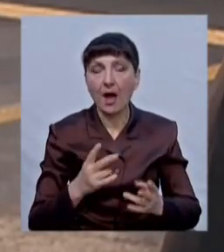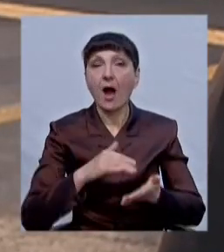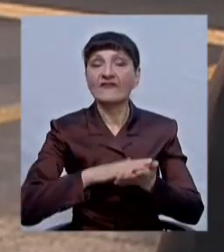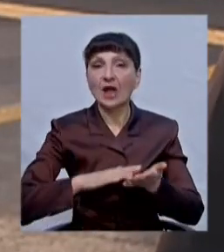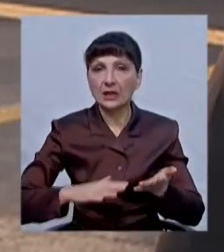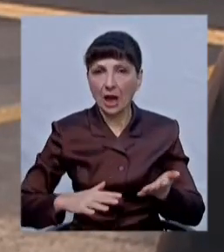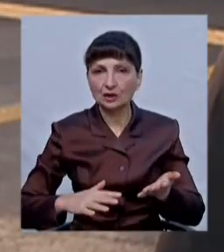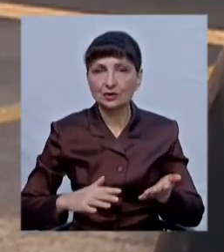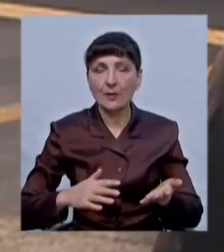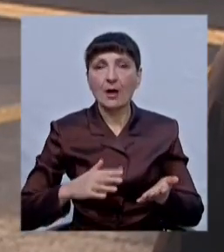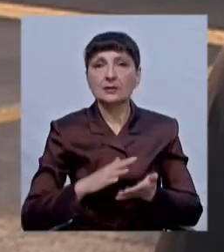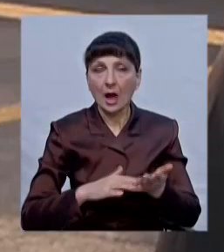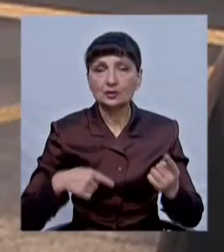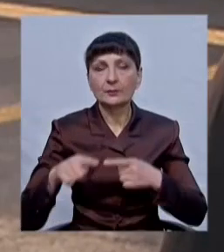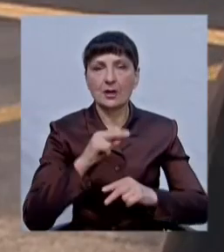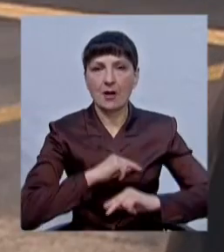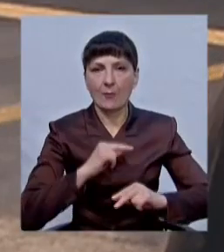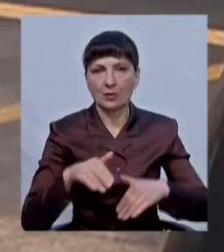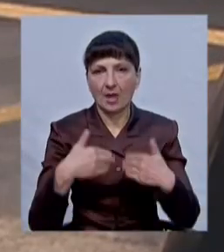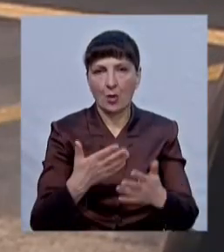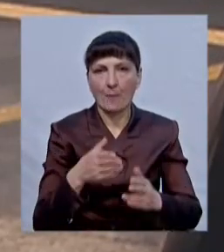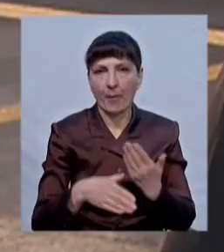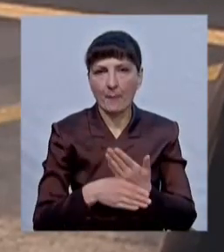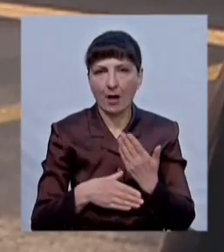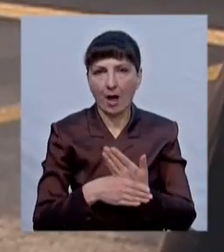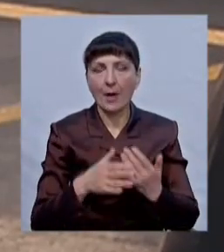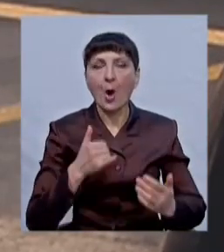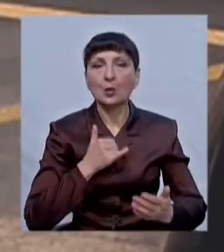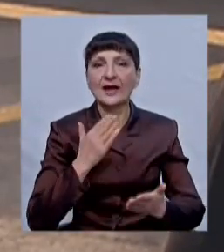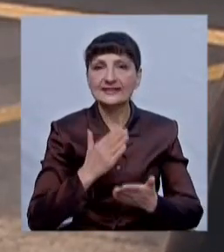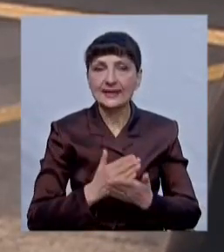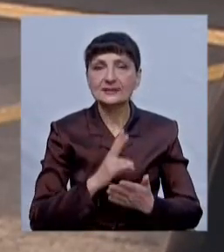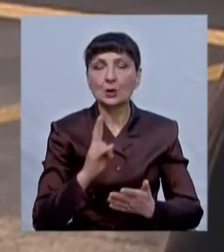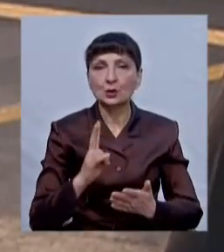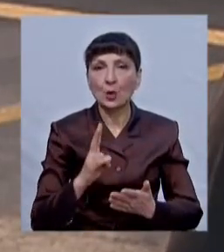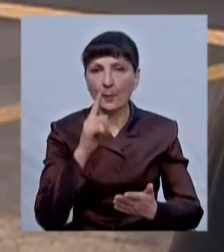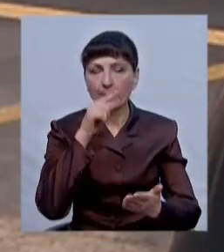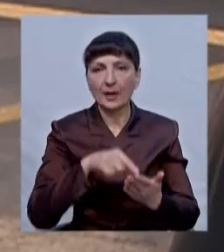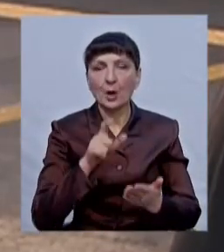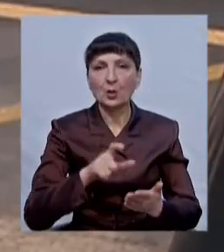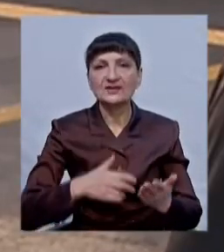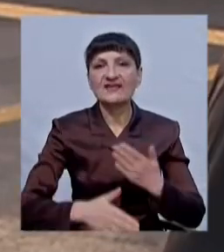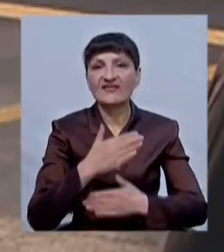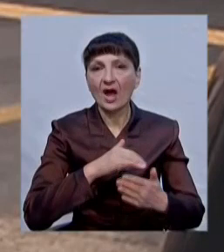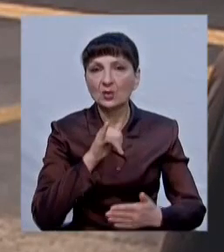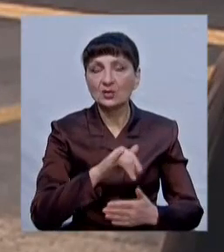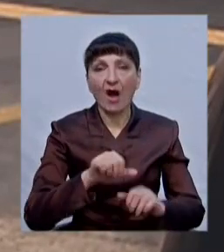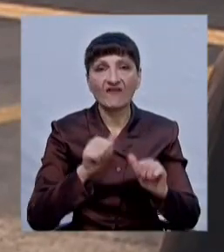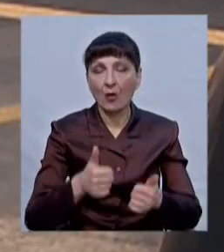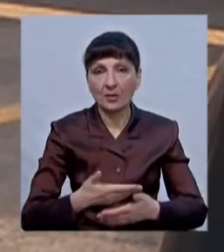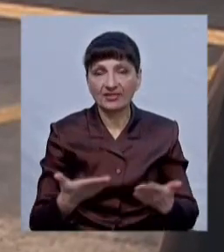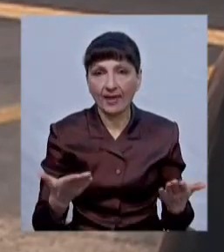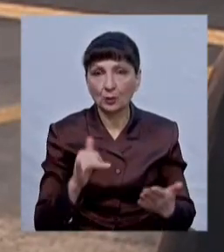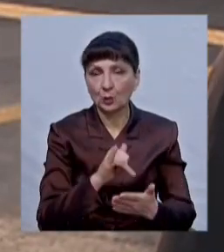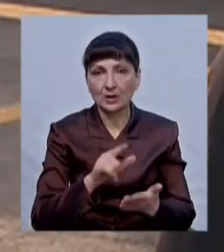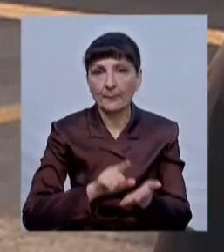дальнейшем, дальше уже трудоустройство. Есть у нас, которые поступают с инвалидностью, но не оформленные, то